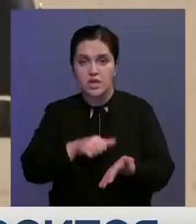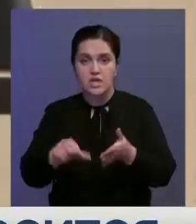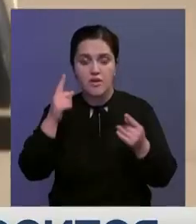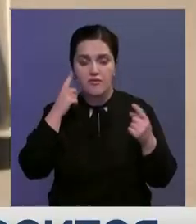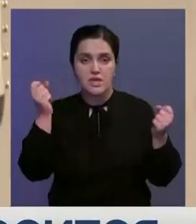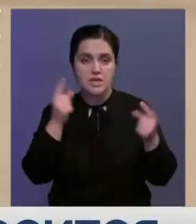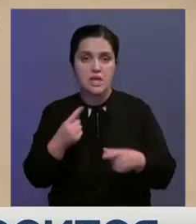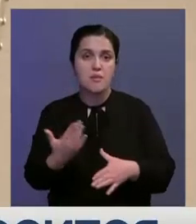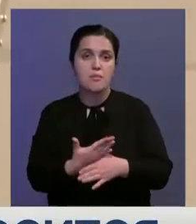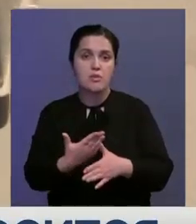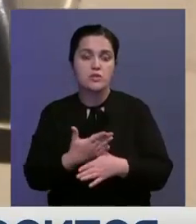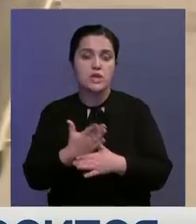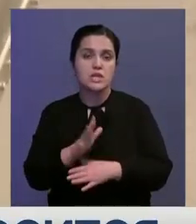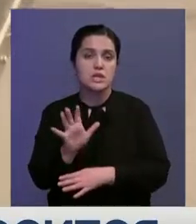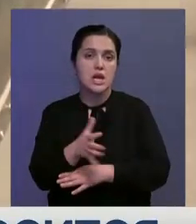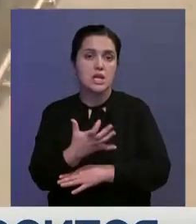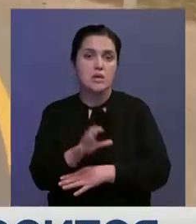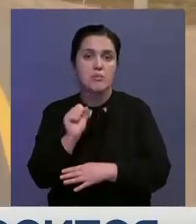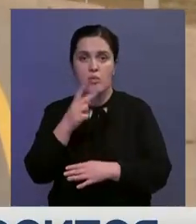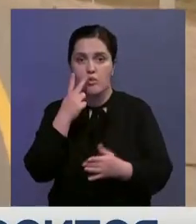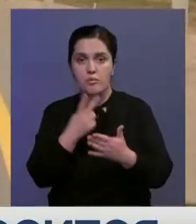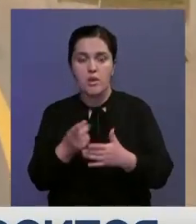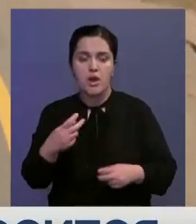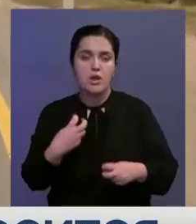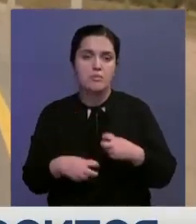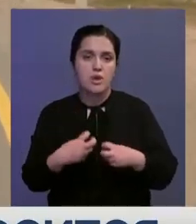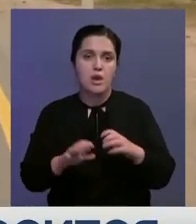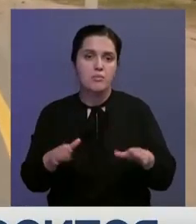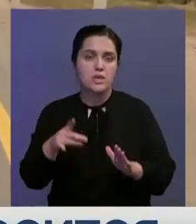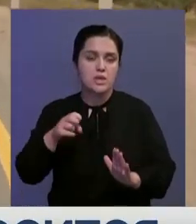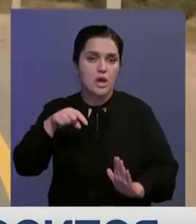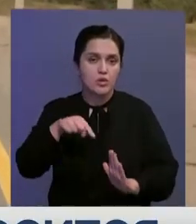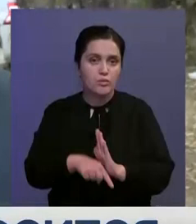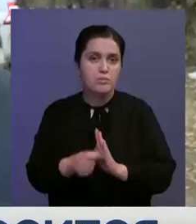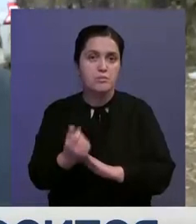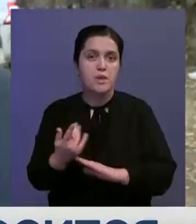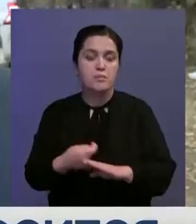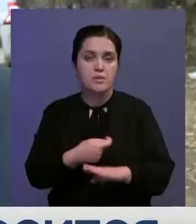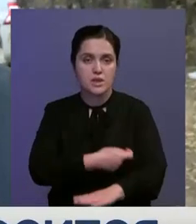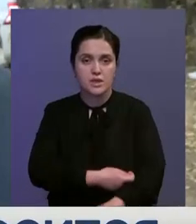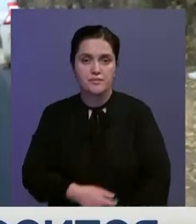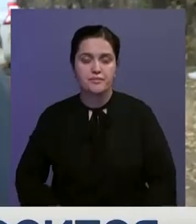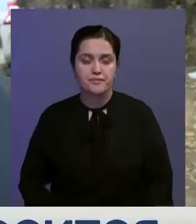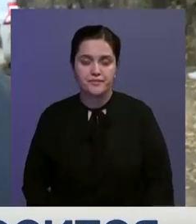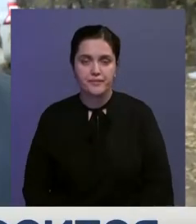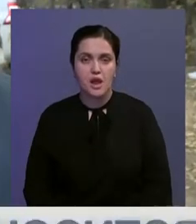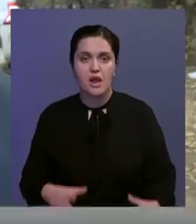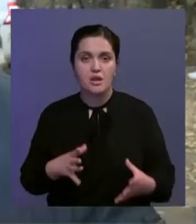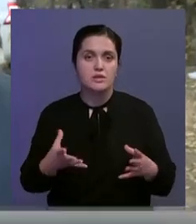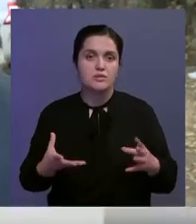выясняли с помощью георадара, который способен разглядеть дефекты и пустоты даже на глубине 15 метров. Заключение данной